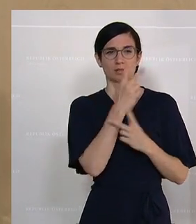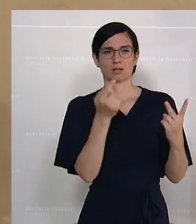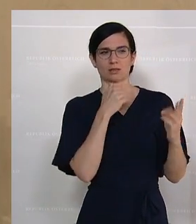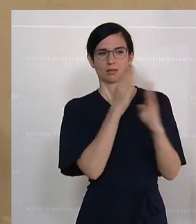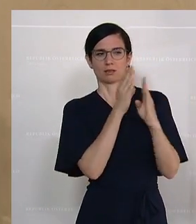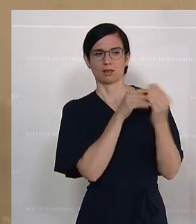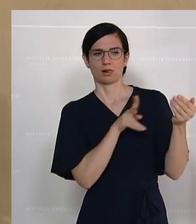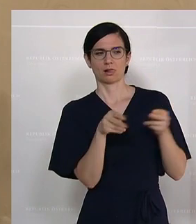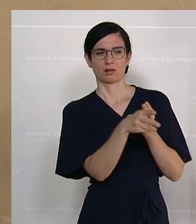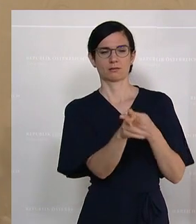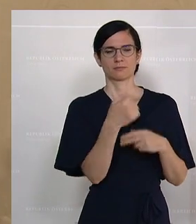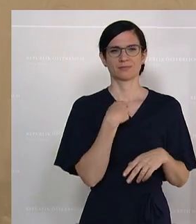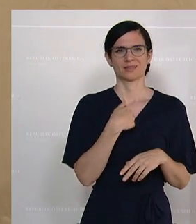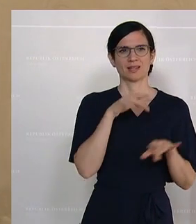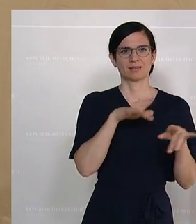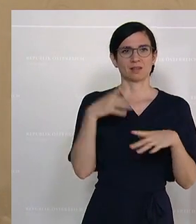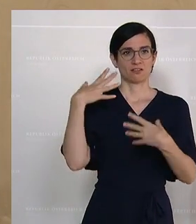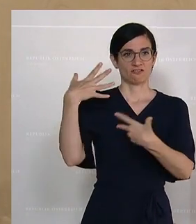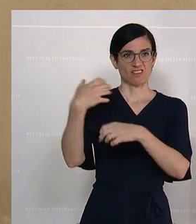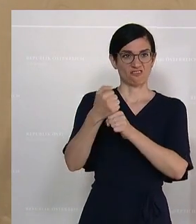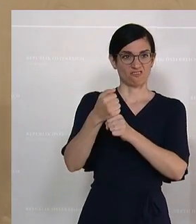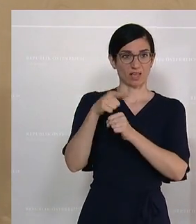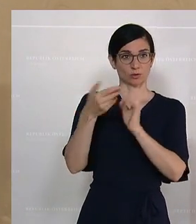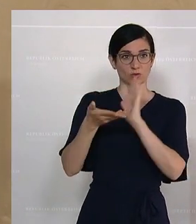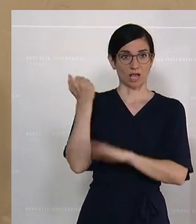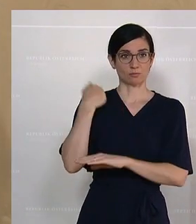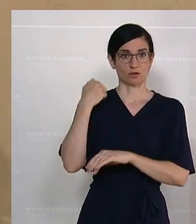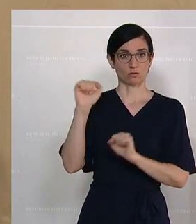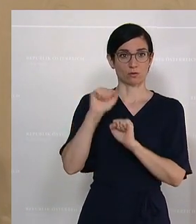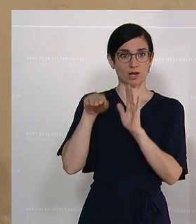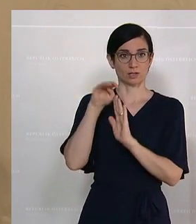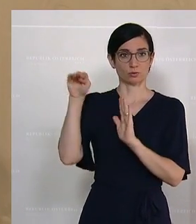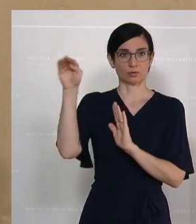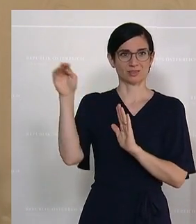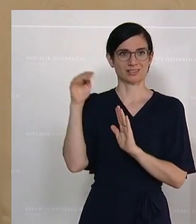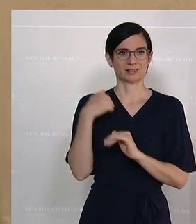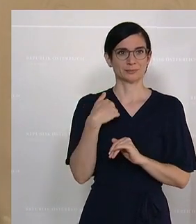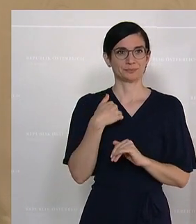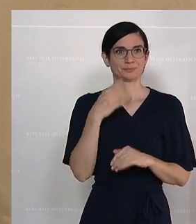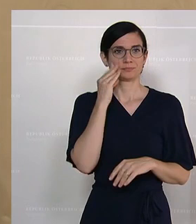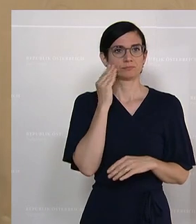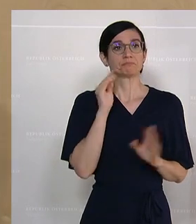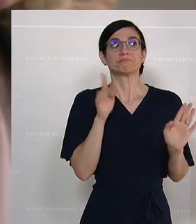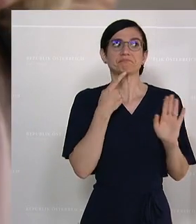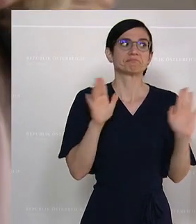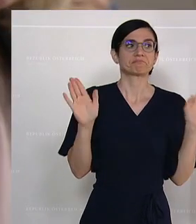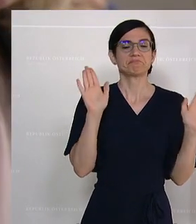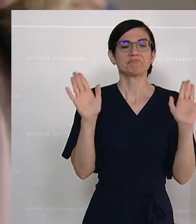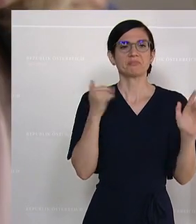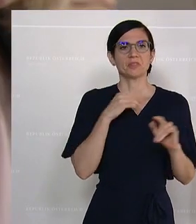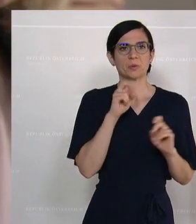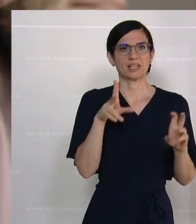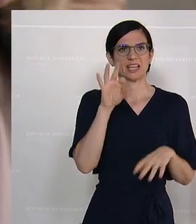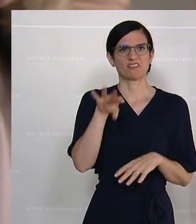hätte gern eine verfassungsmehrheit für die abschaffung der kalten progression dann ist es natürlich die beste hintertür und dann im herbst zu kommen und zu sagen na ja die